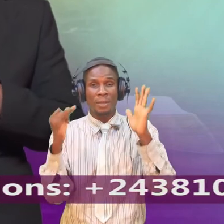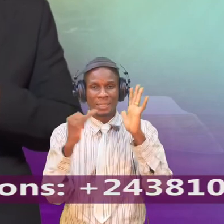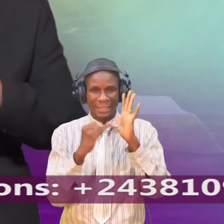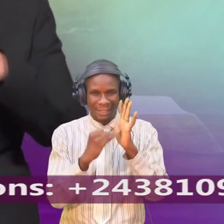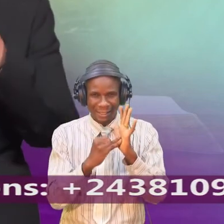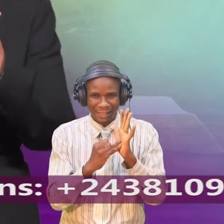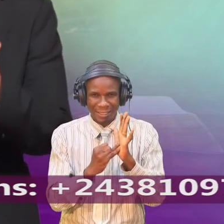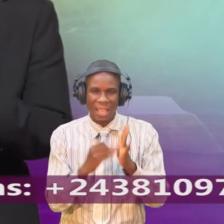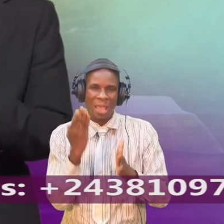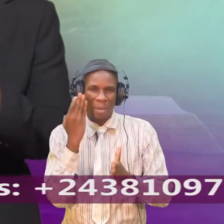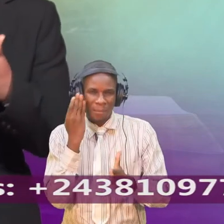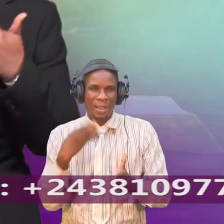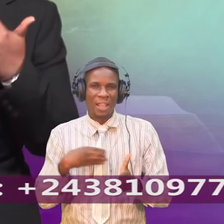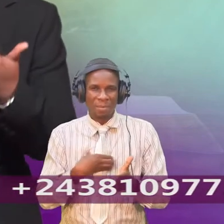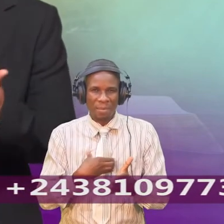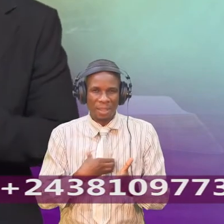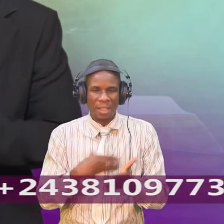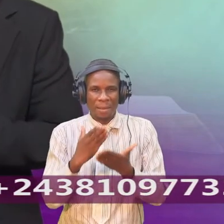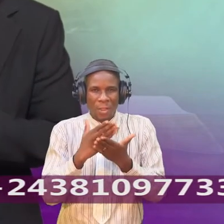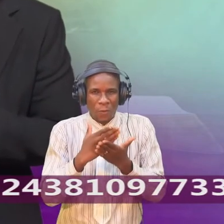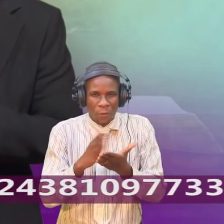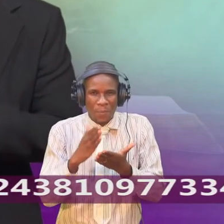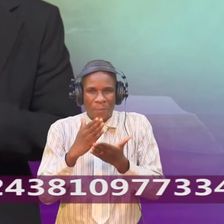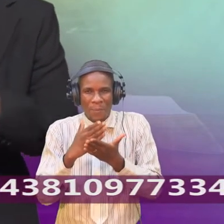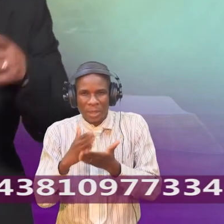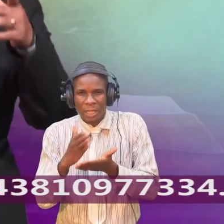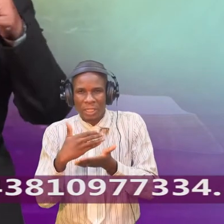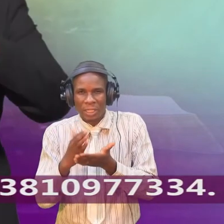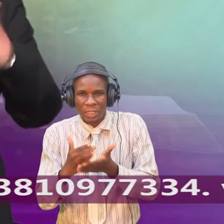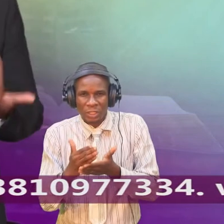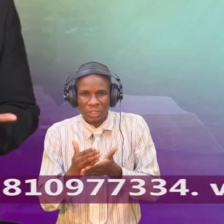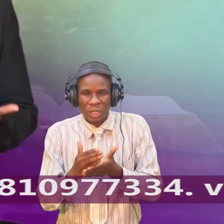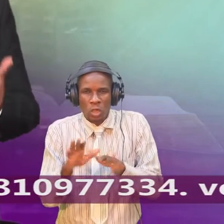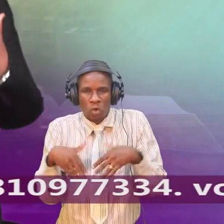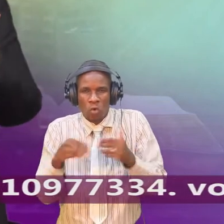tu. Siri ya saba, na wanagawa kazi.